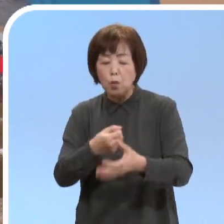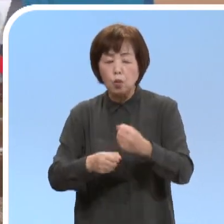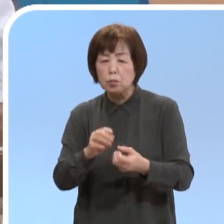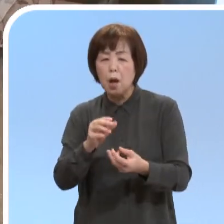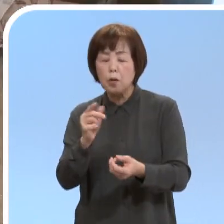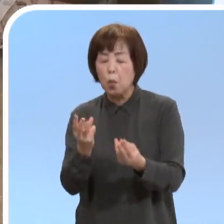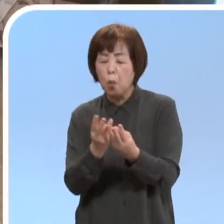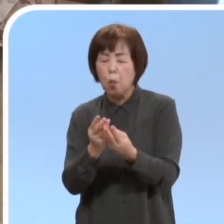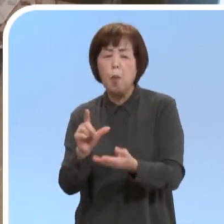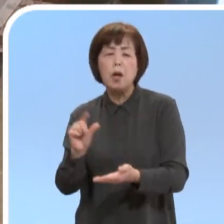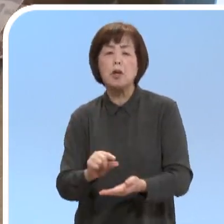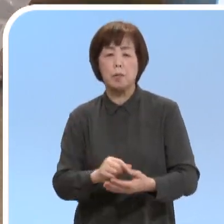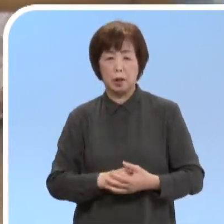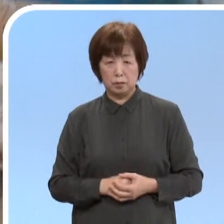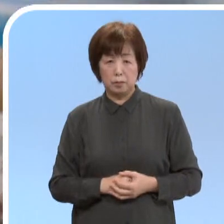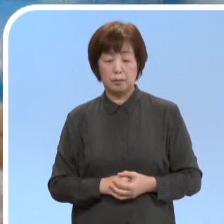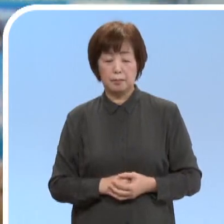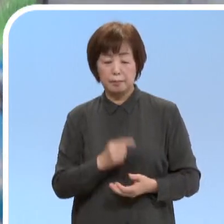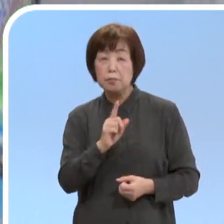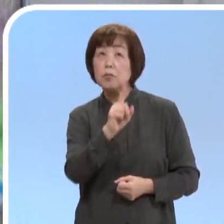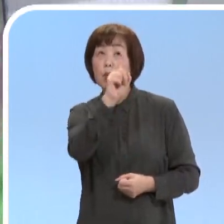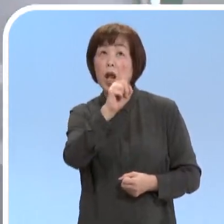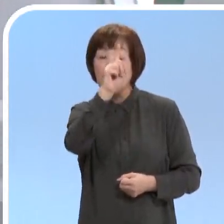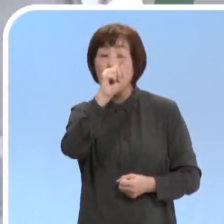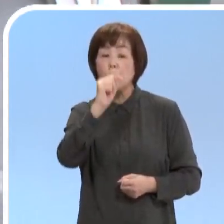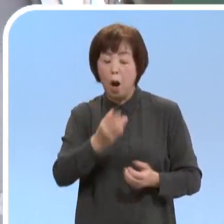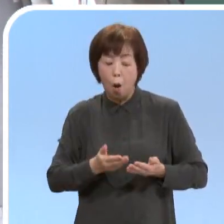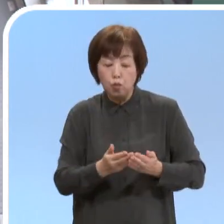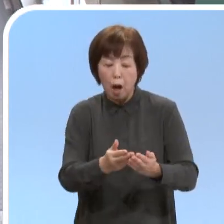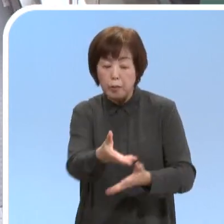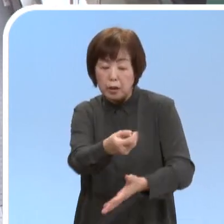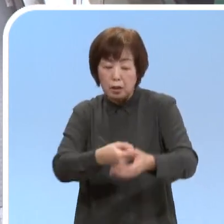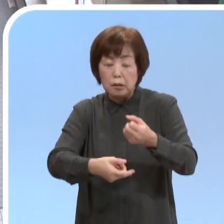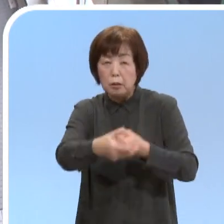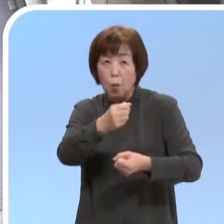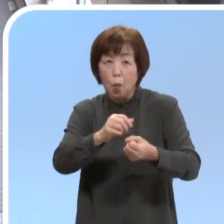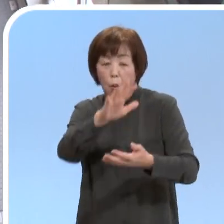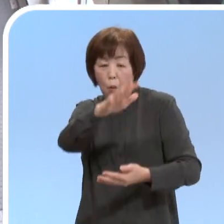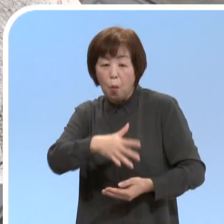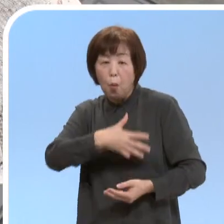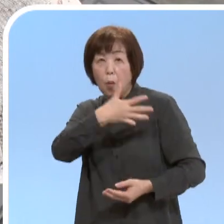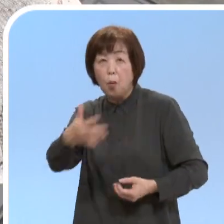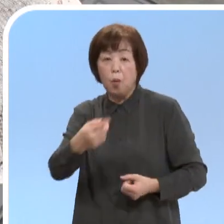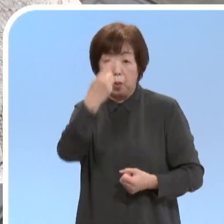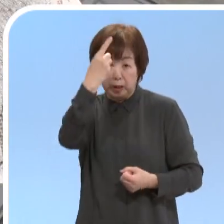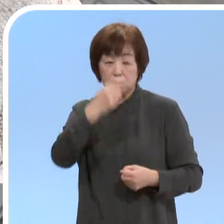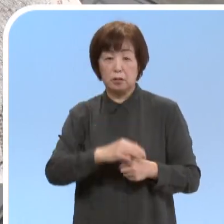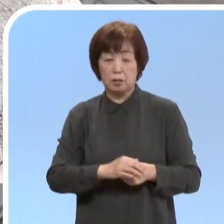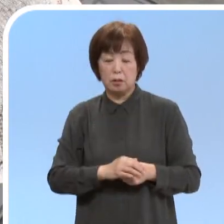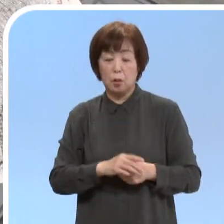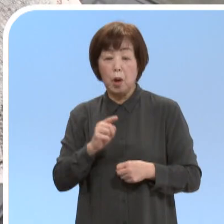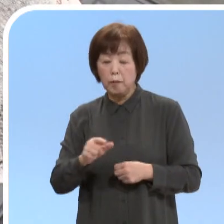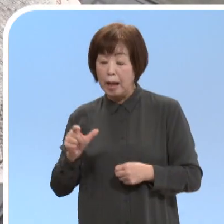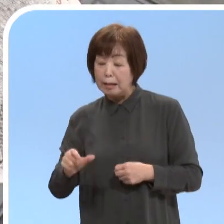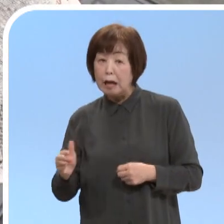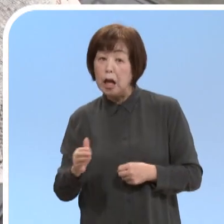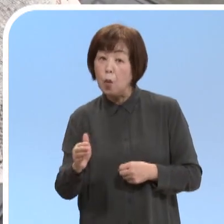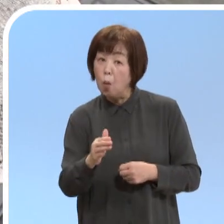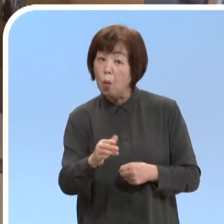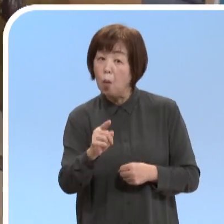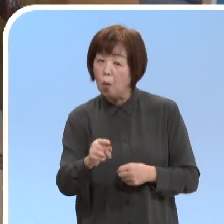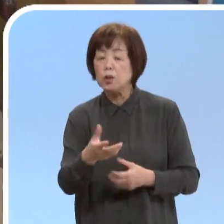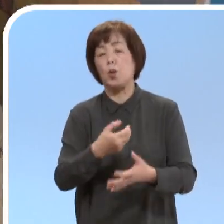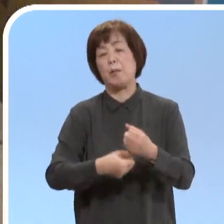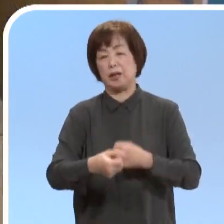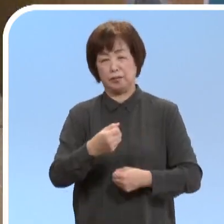てます上にあるのがね船引き網魚の模型ですこれで取れるのはイゴそして